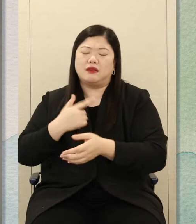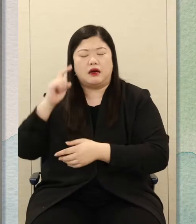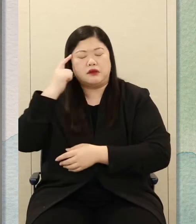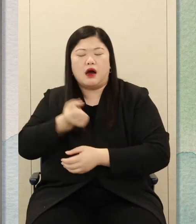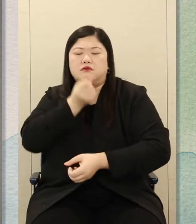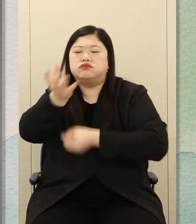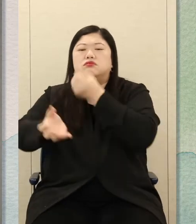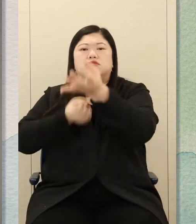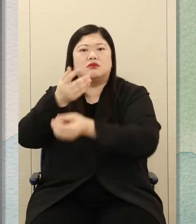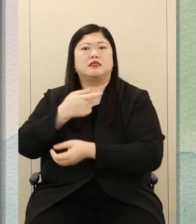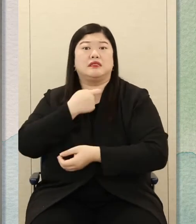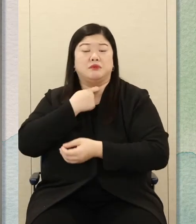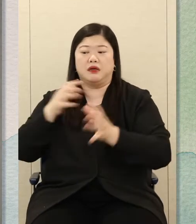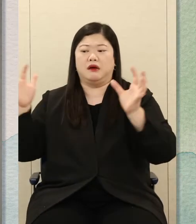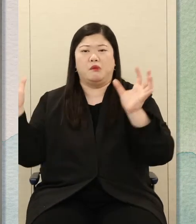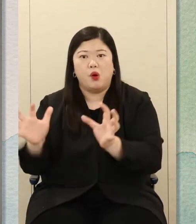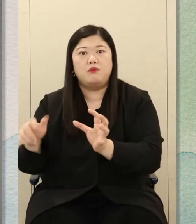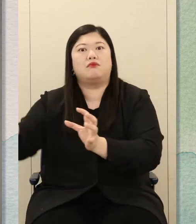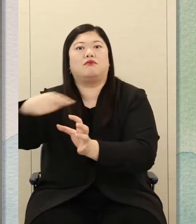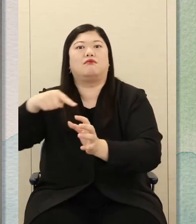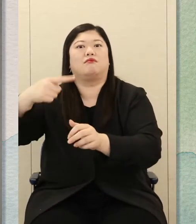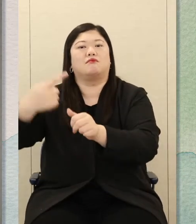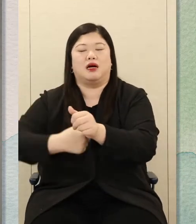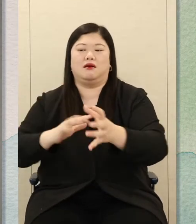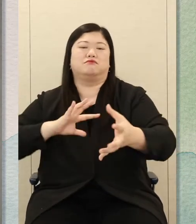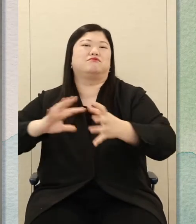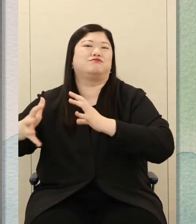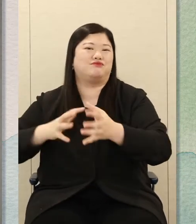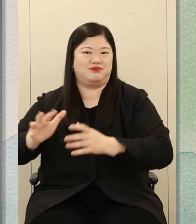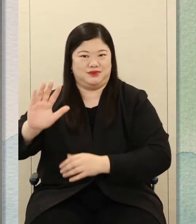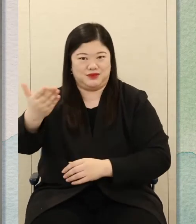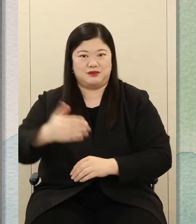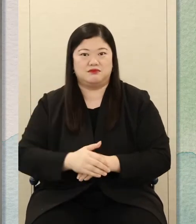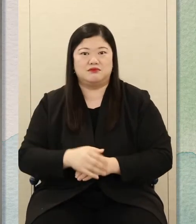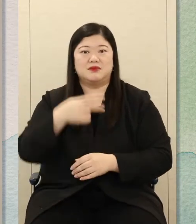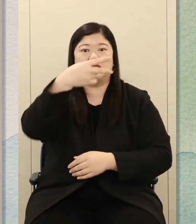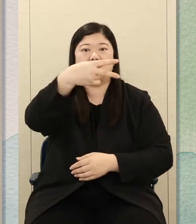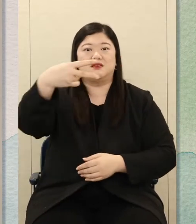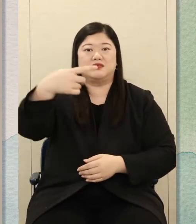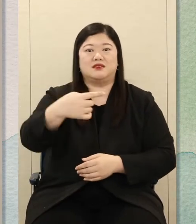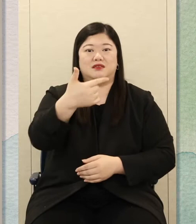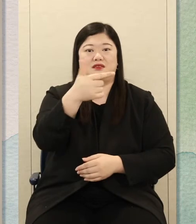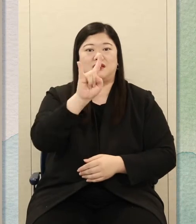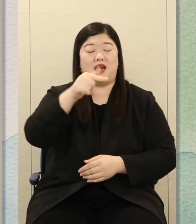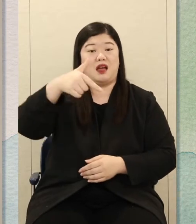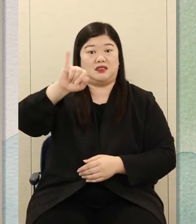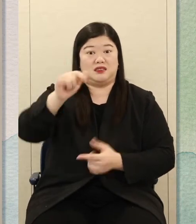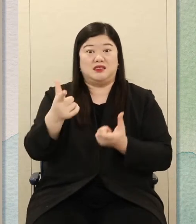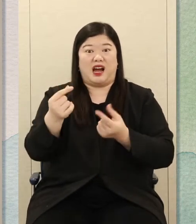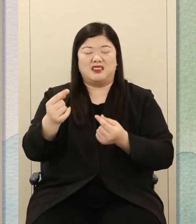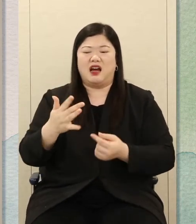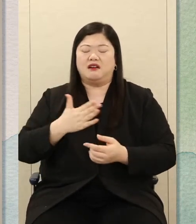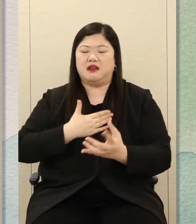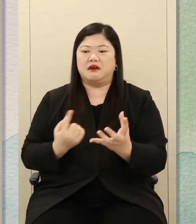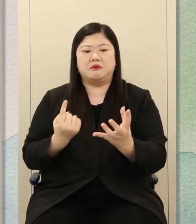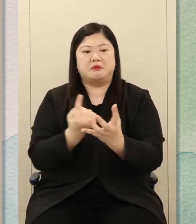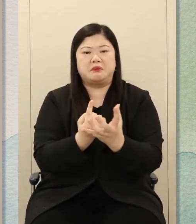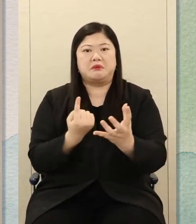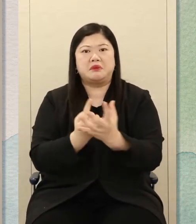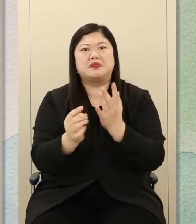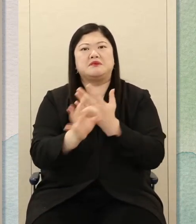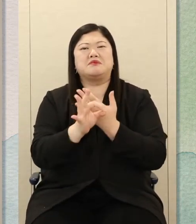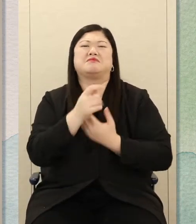욕망이 점점 커지고 있습니다. 이 뜨내기로 살고 싶지 않다. 이런 거예요. 이게 얼마나